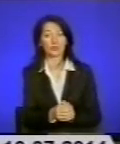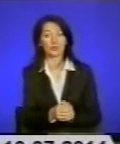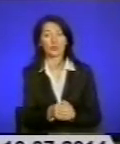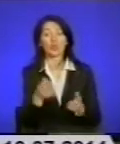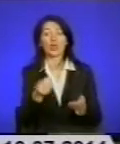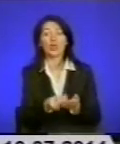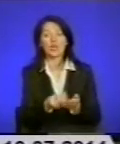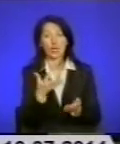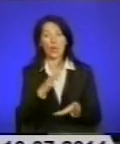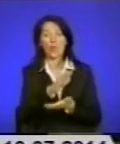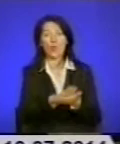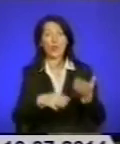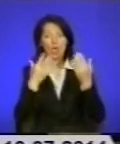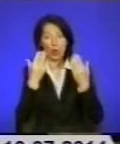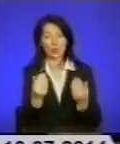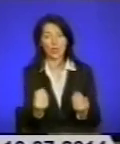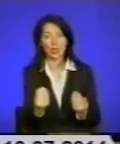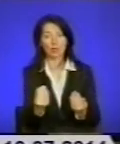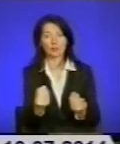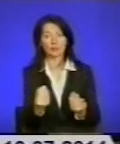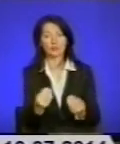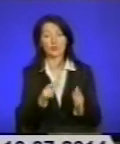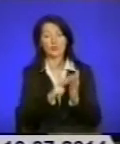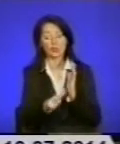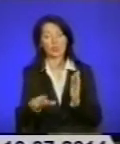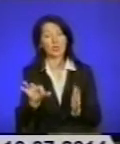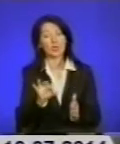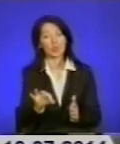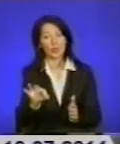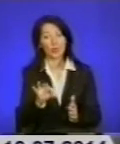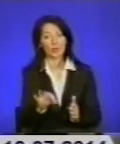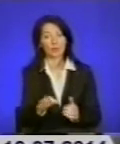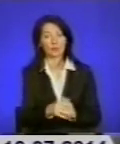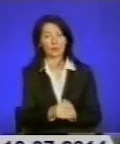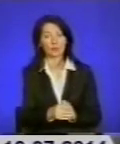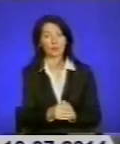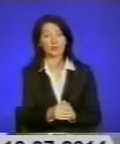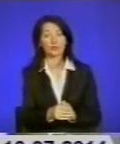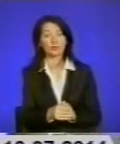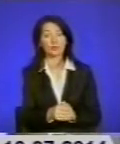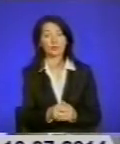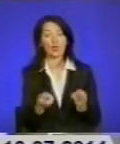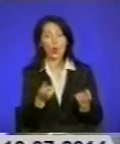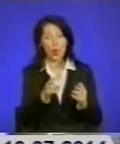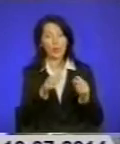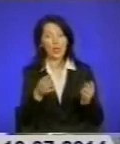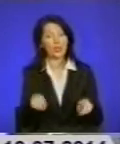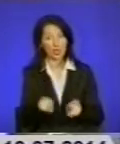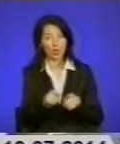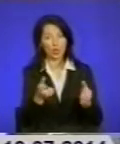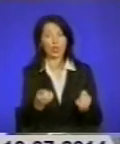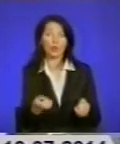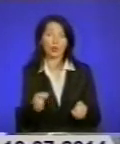Тариф протягом дня – 80 копійок. Котельні теж отримують власну вигоду